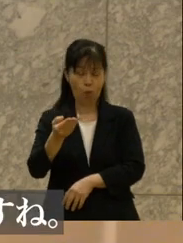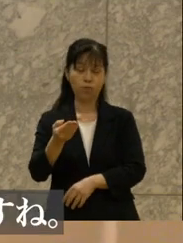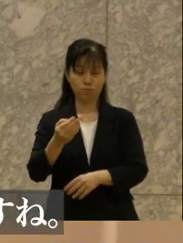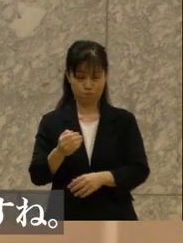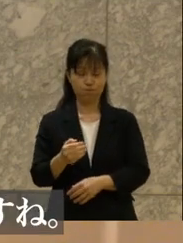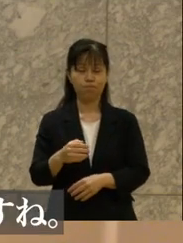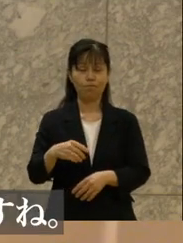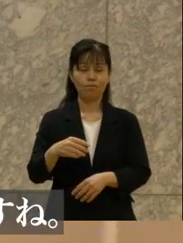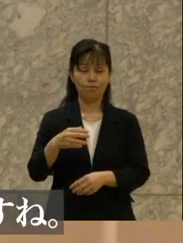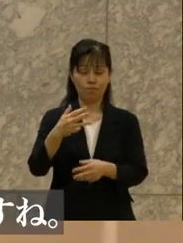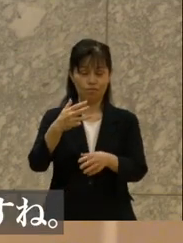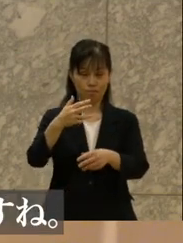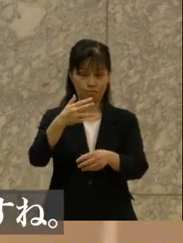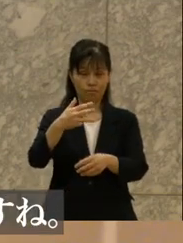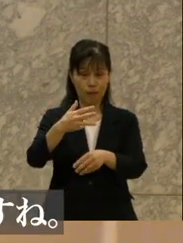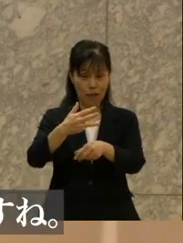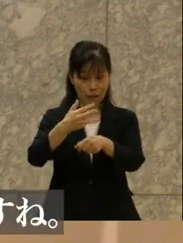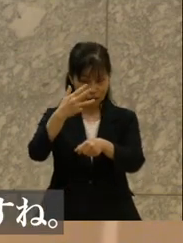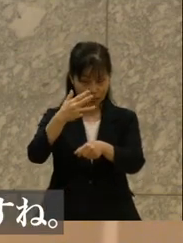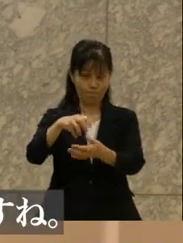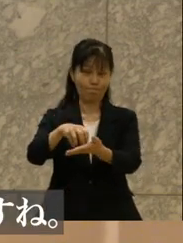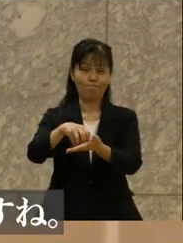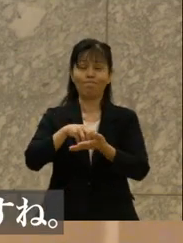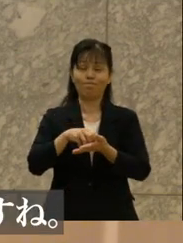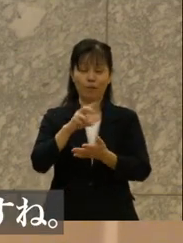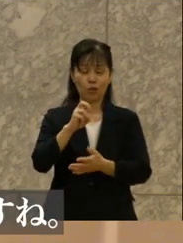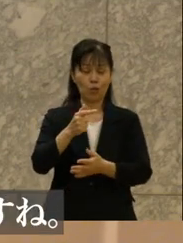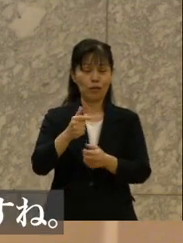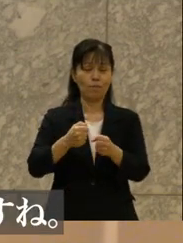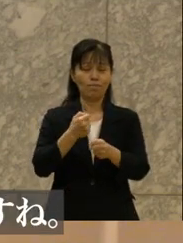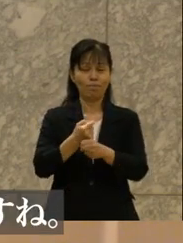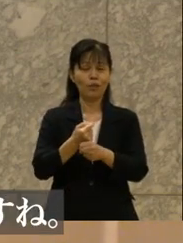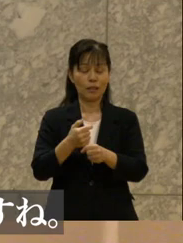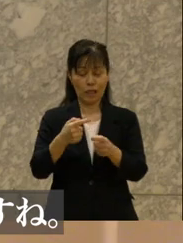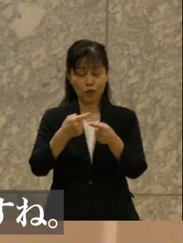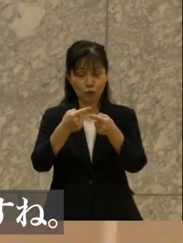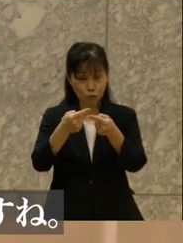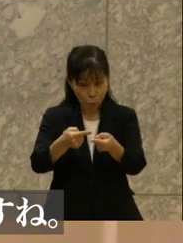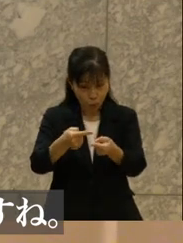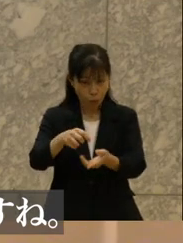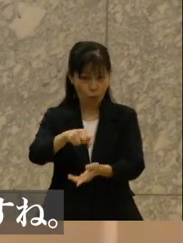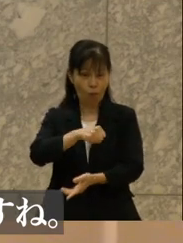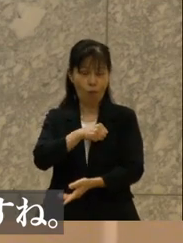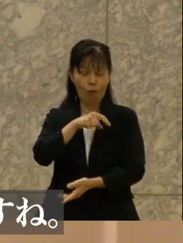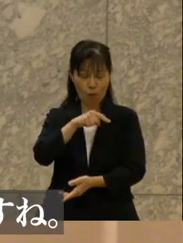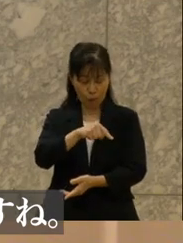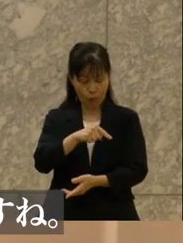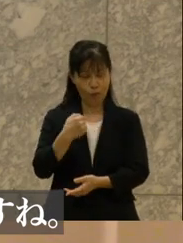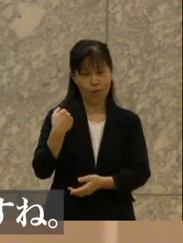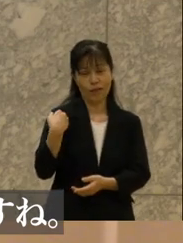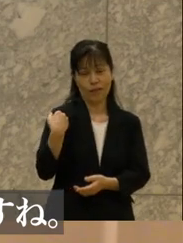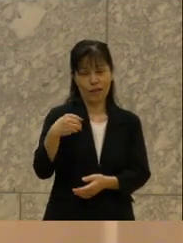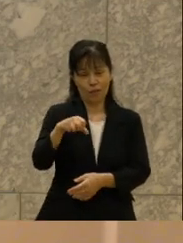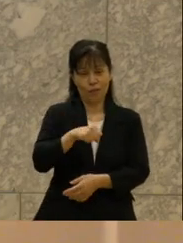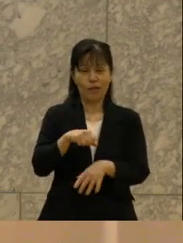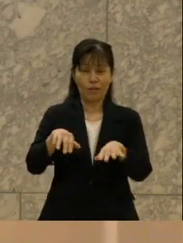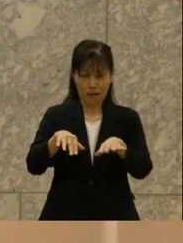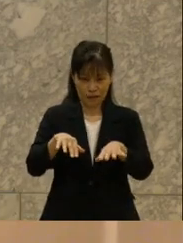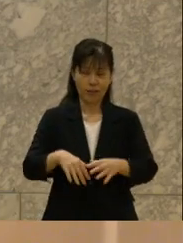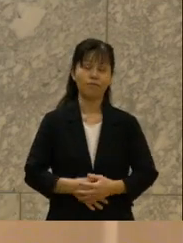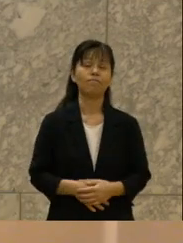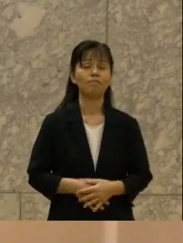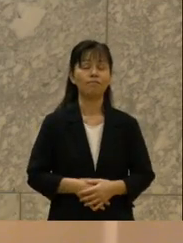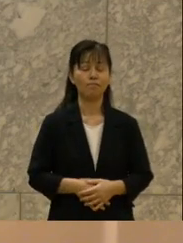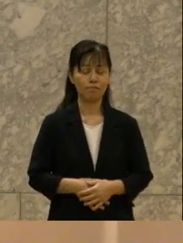8位という成績で26年ぶりに優勝に輝いたのは記憶に新しいところですね